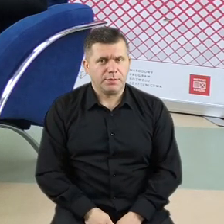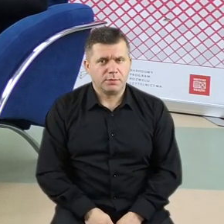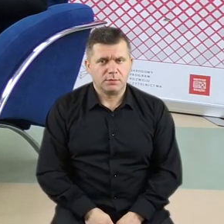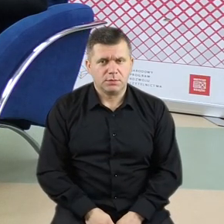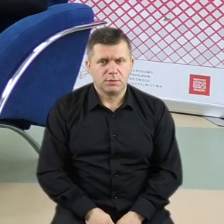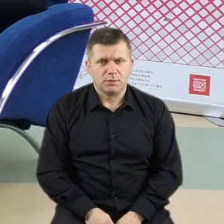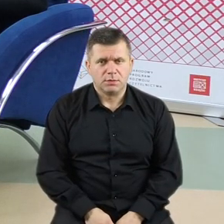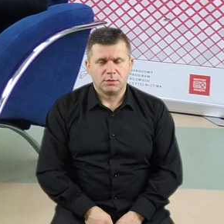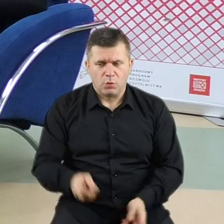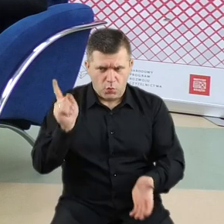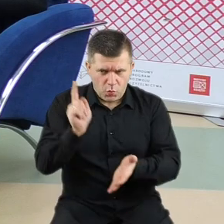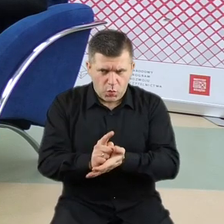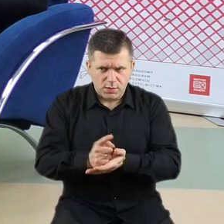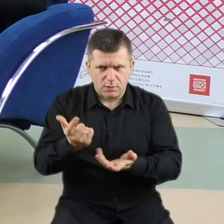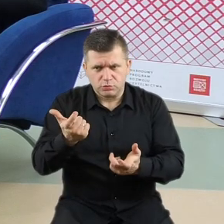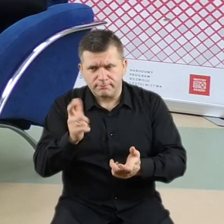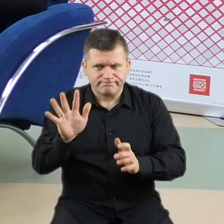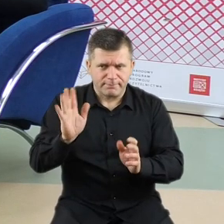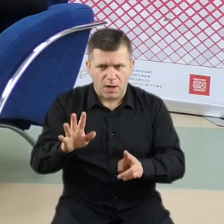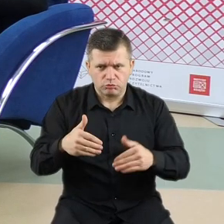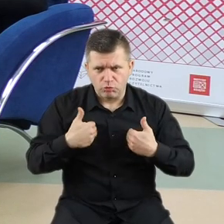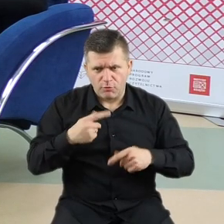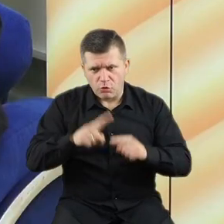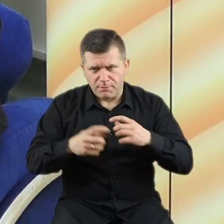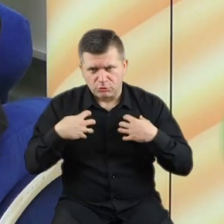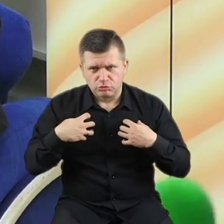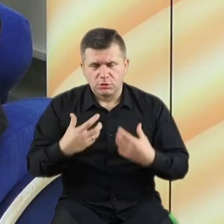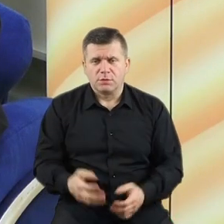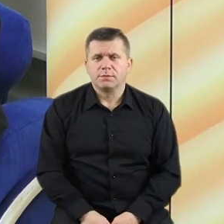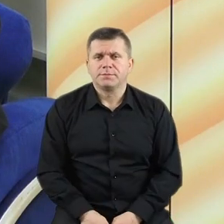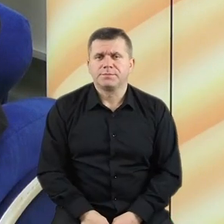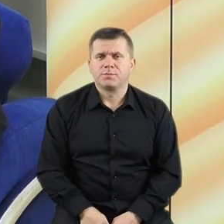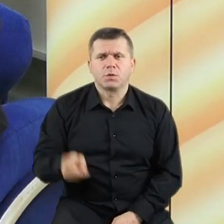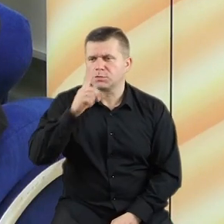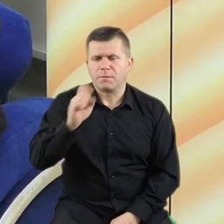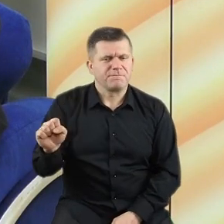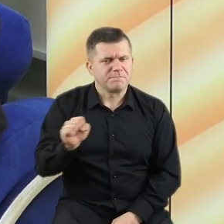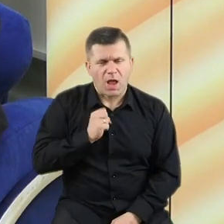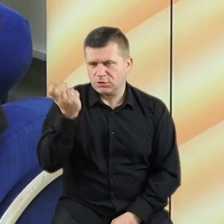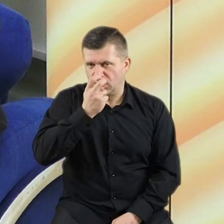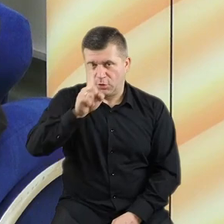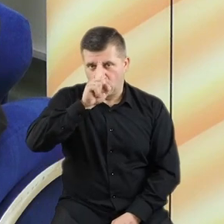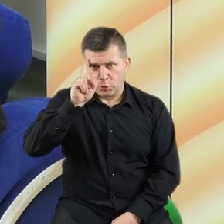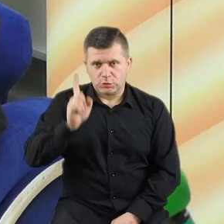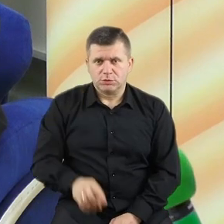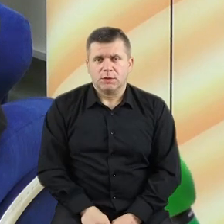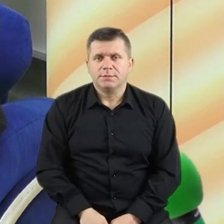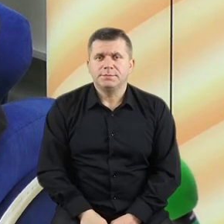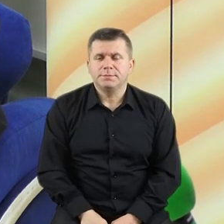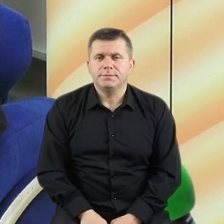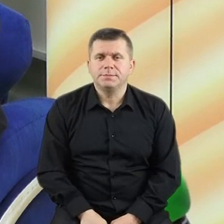jakoś zbudowały relacje zdrowe, powiedzmy tak szeroko. Wiesz co, to są fantastyczni ludzie, którzy